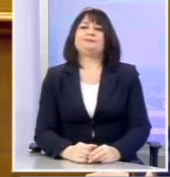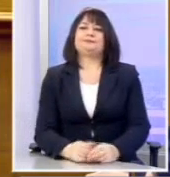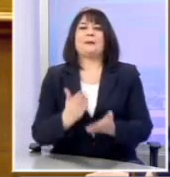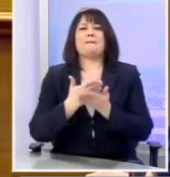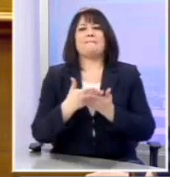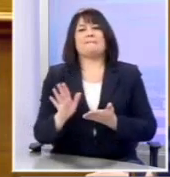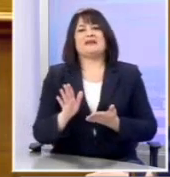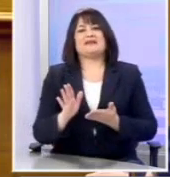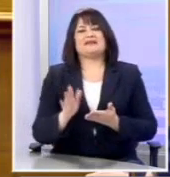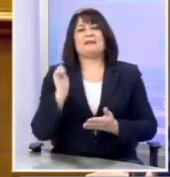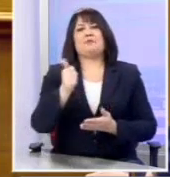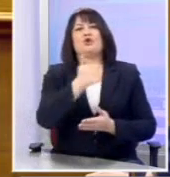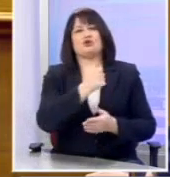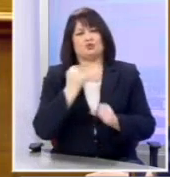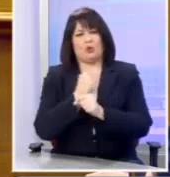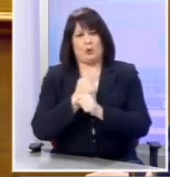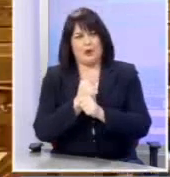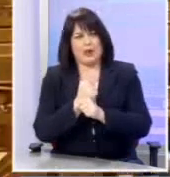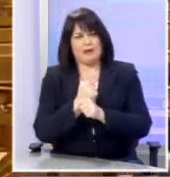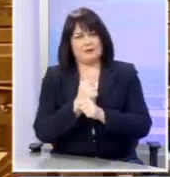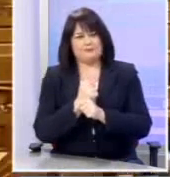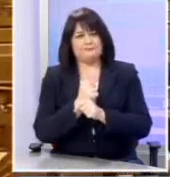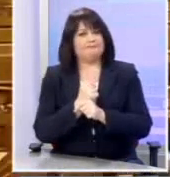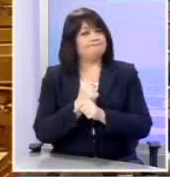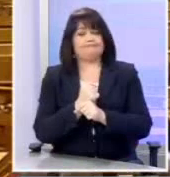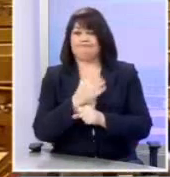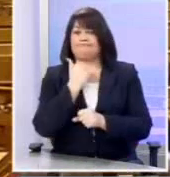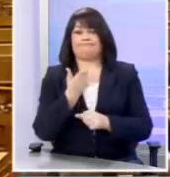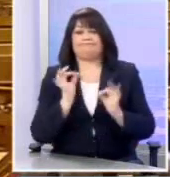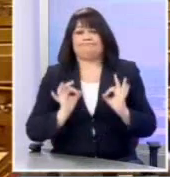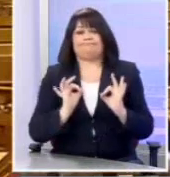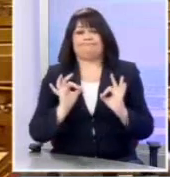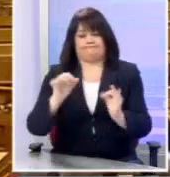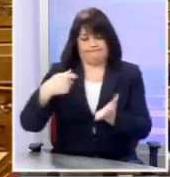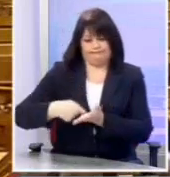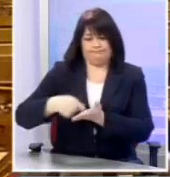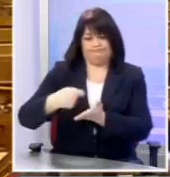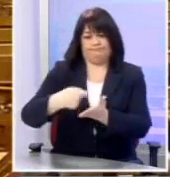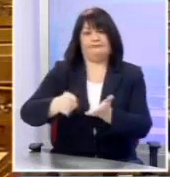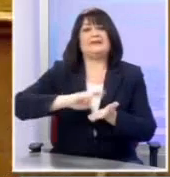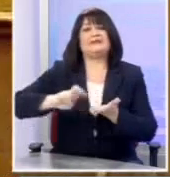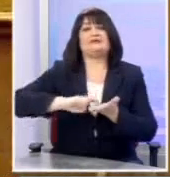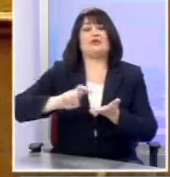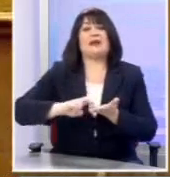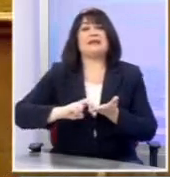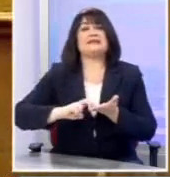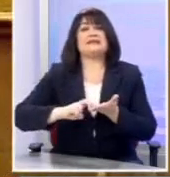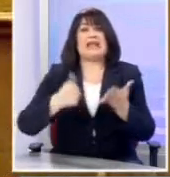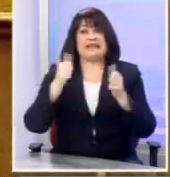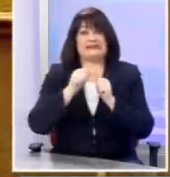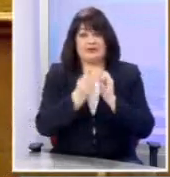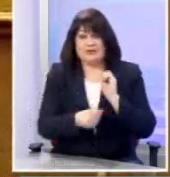και πλέον αυτοαπασχολούμενοι δεν καταφέρουν να είναι συνεπείς στις πληρωμές των εισφορών τους για πάνω από ένα